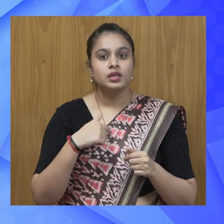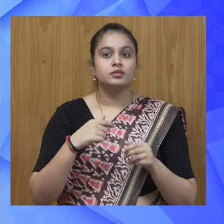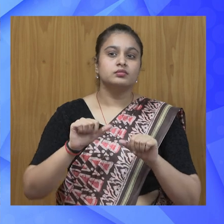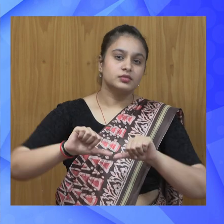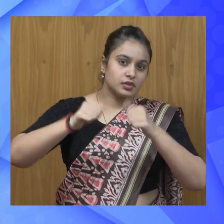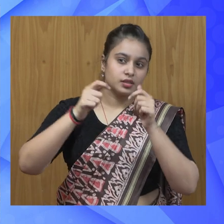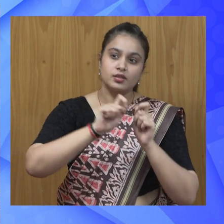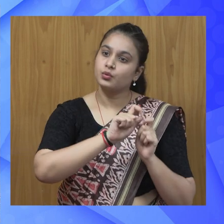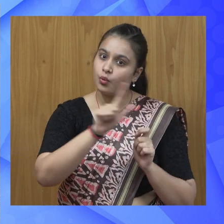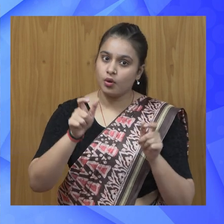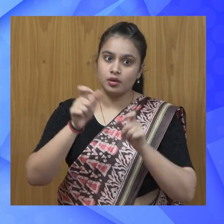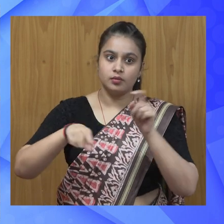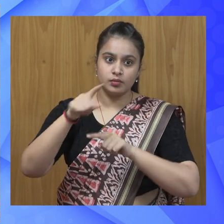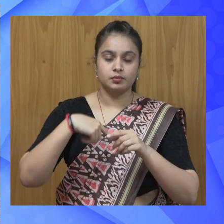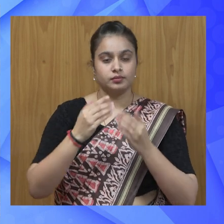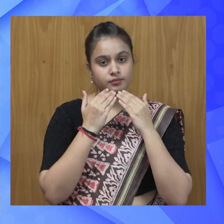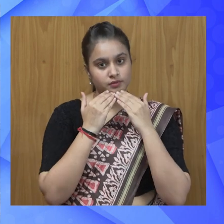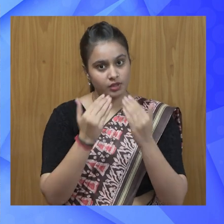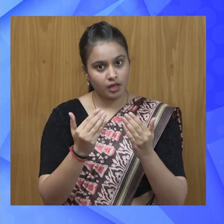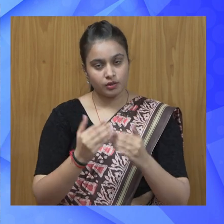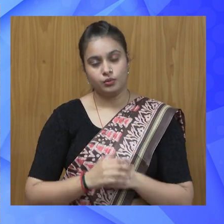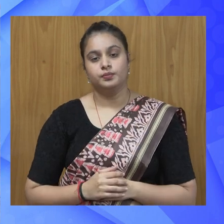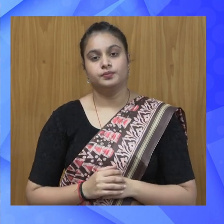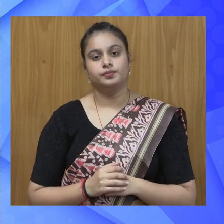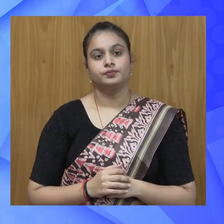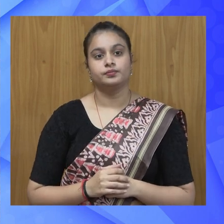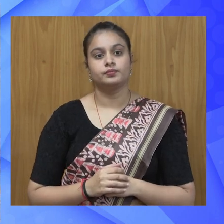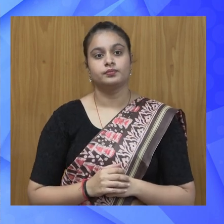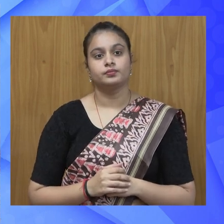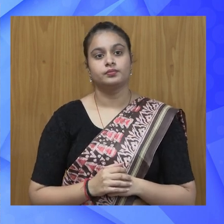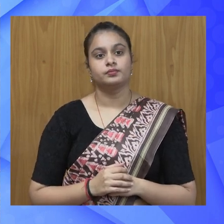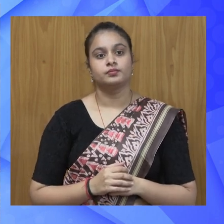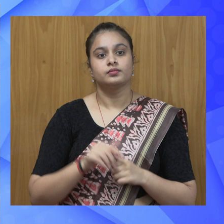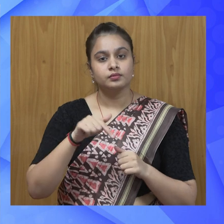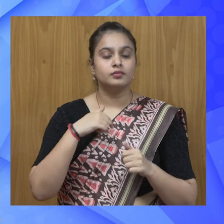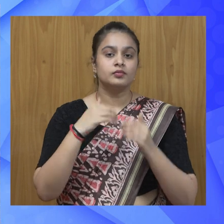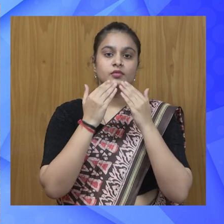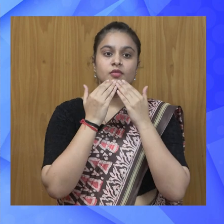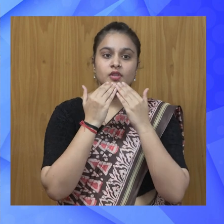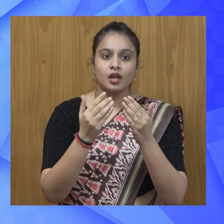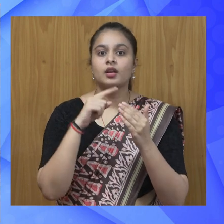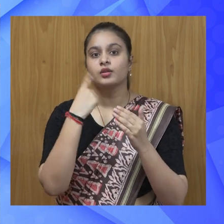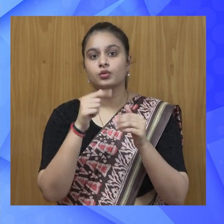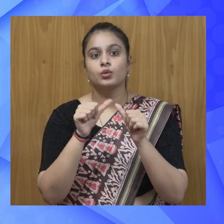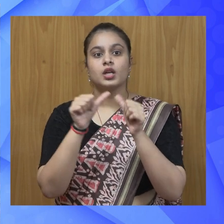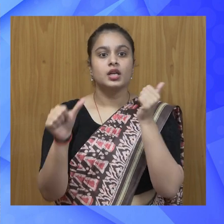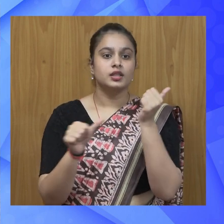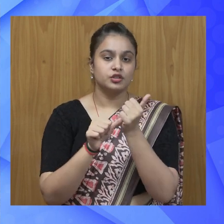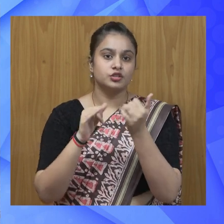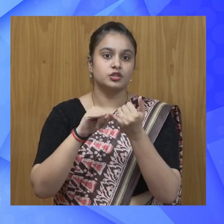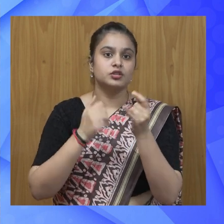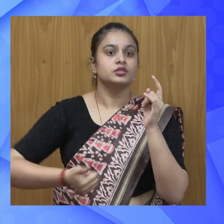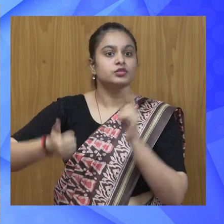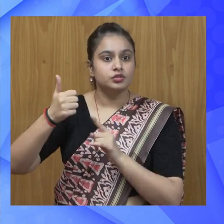Wale, Sari Logo Ki Kari, Apna Aapar, Kari Karna Chasti. I extend my sincere thanks to the Additional Secretary, Department